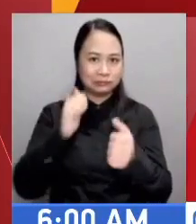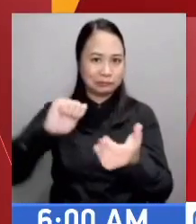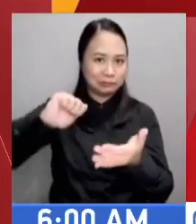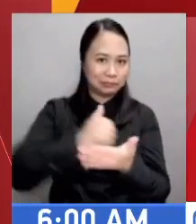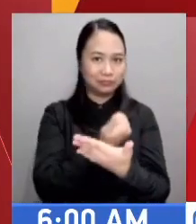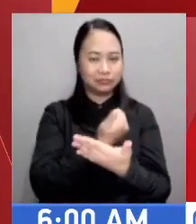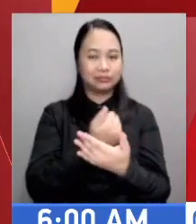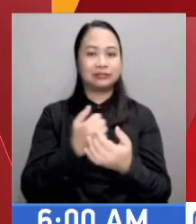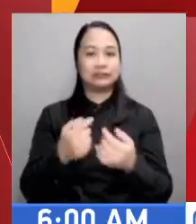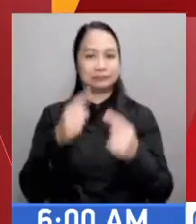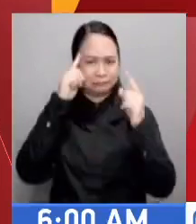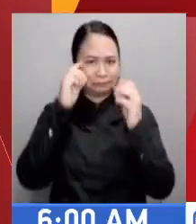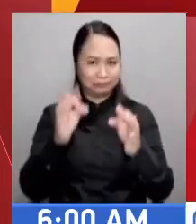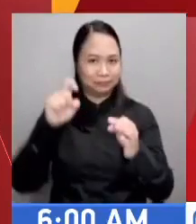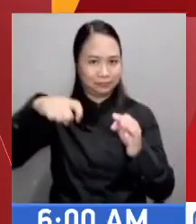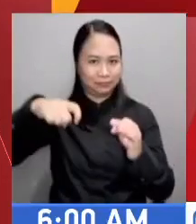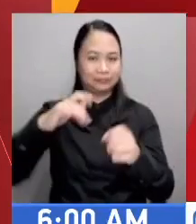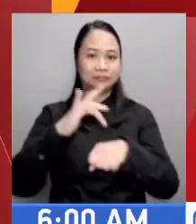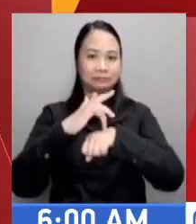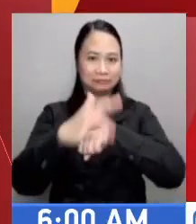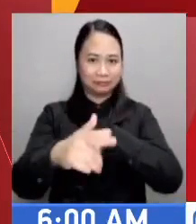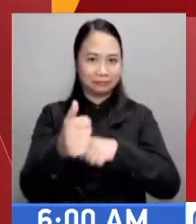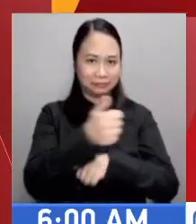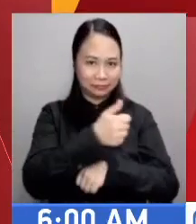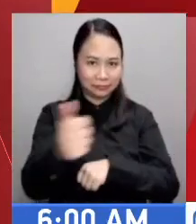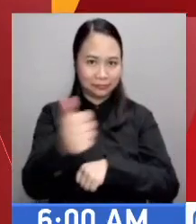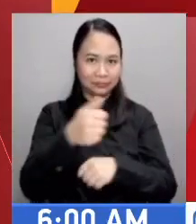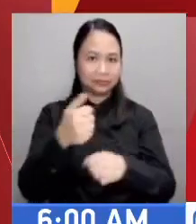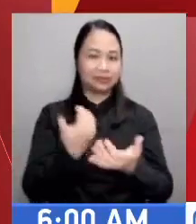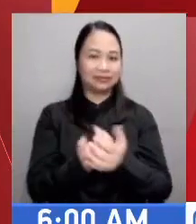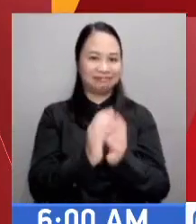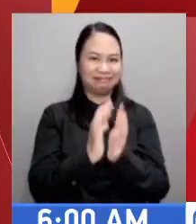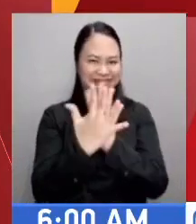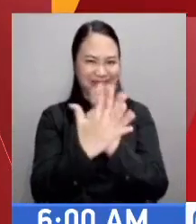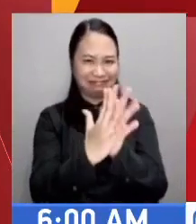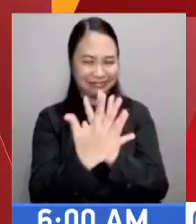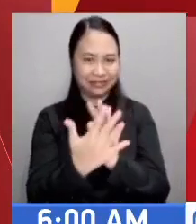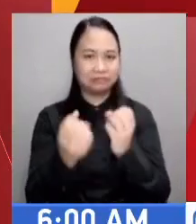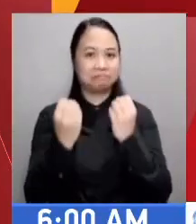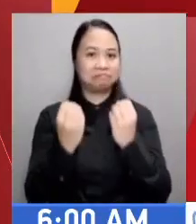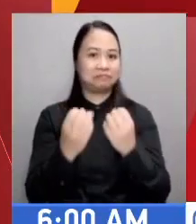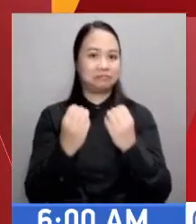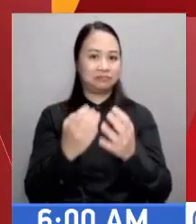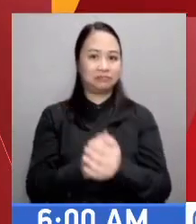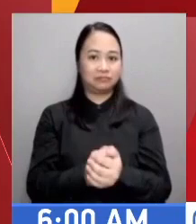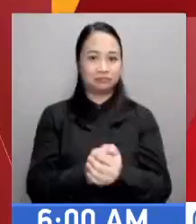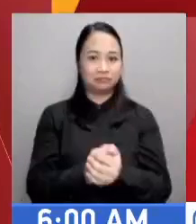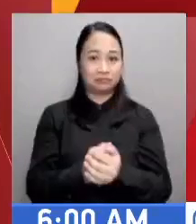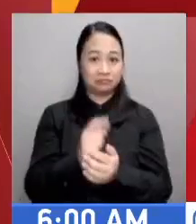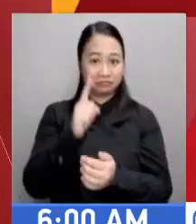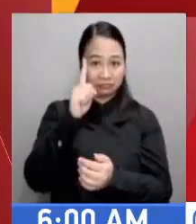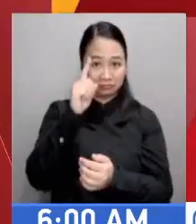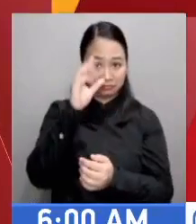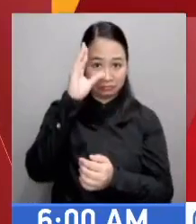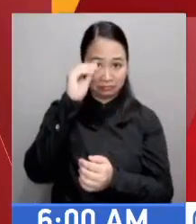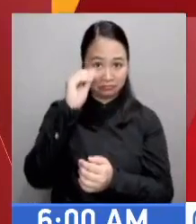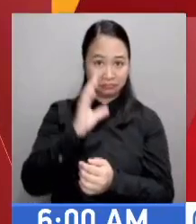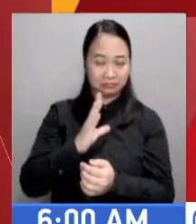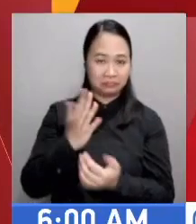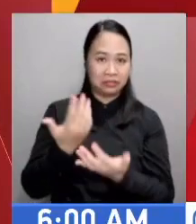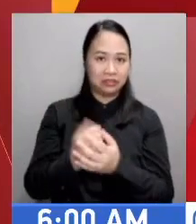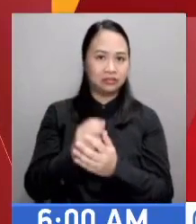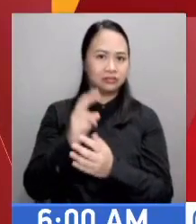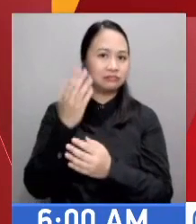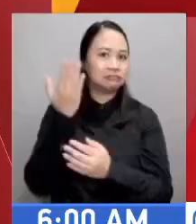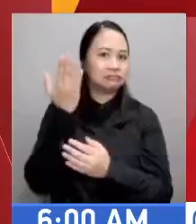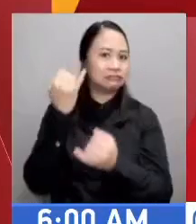po magsiksikan or crowded po. Si Macario, 2017 pa raw nang umuwi sa Nabua, Camarines Sur. Inagahan na rin ang